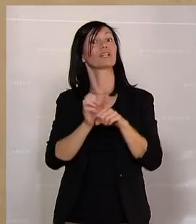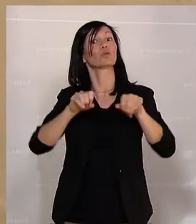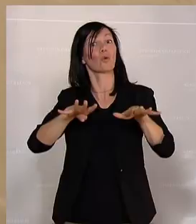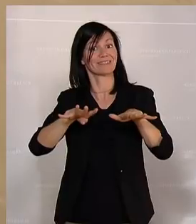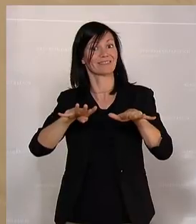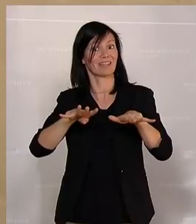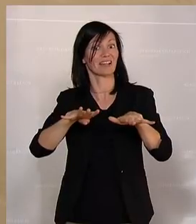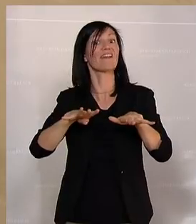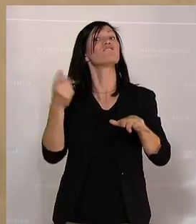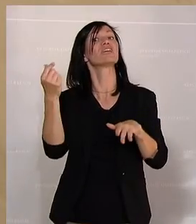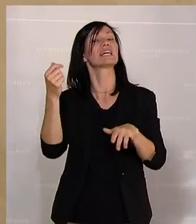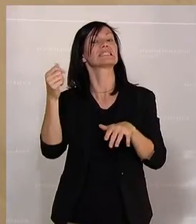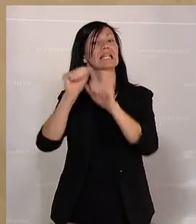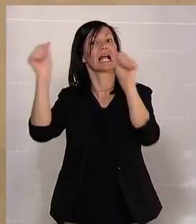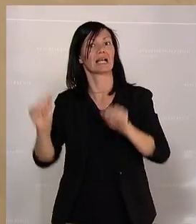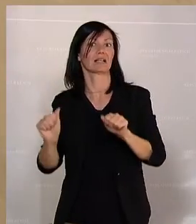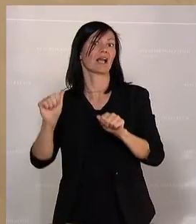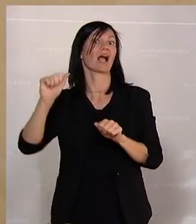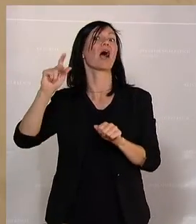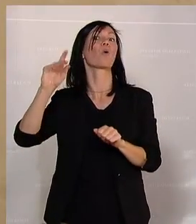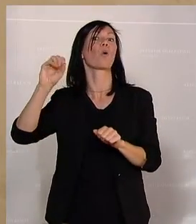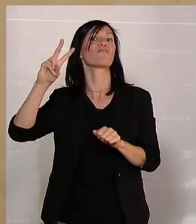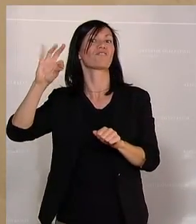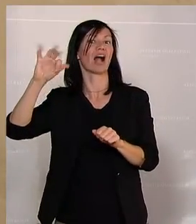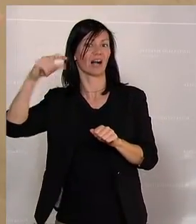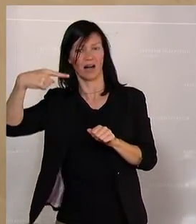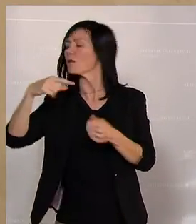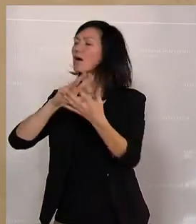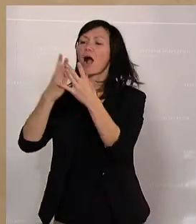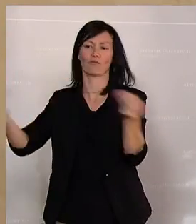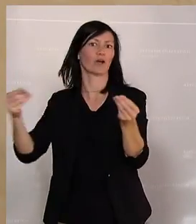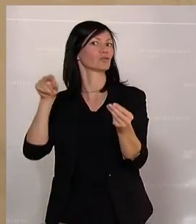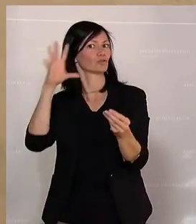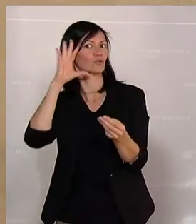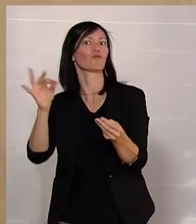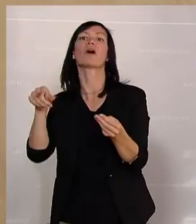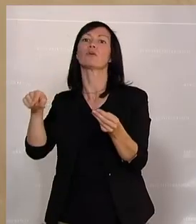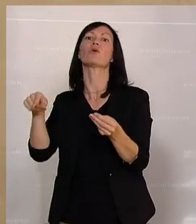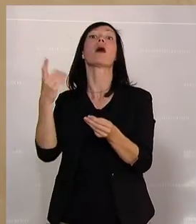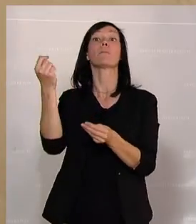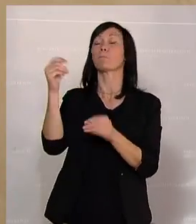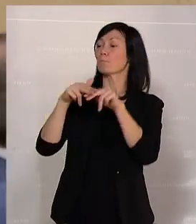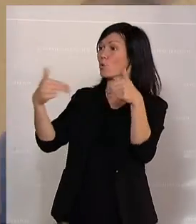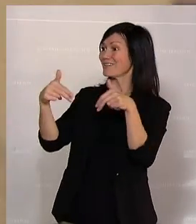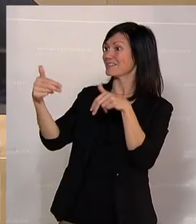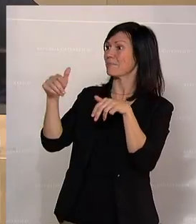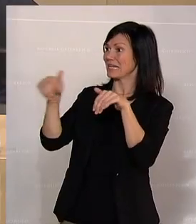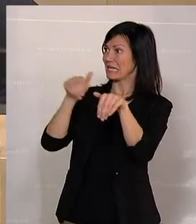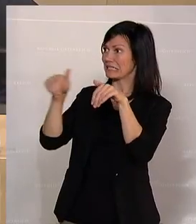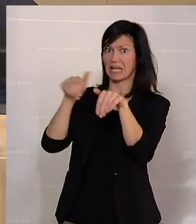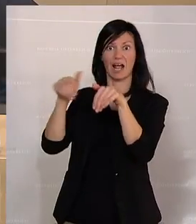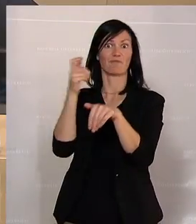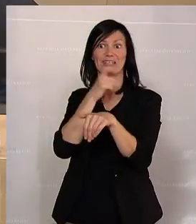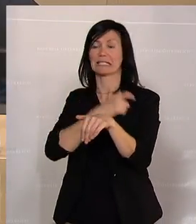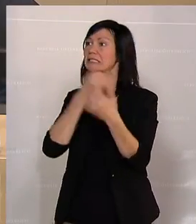des Bundes GmbH COFAG umgehend aufgelöst und andererseits das Bundesministerium für Finanz mit der derzeit der COFAG